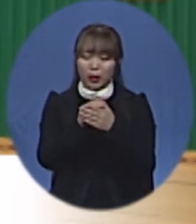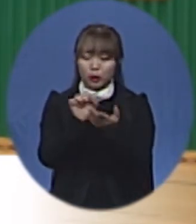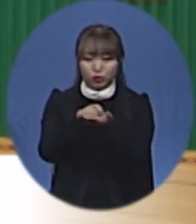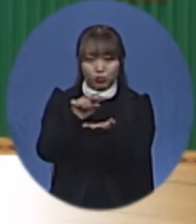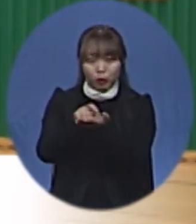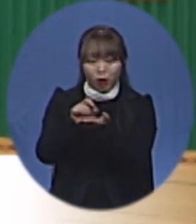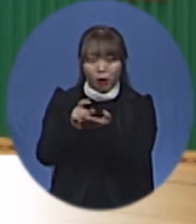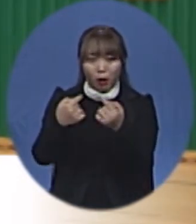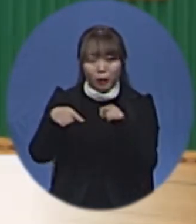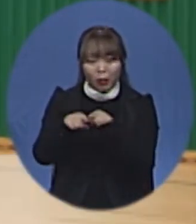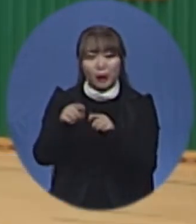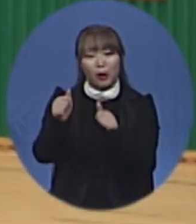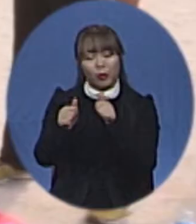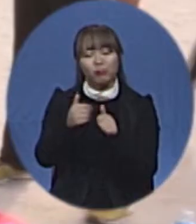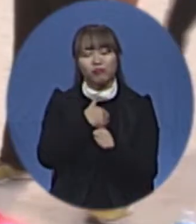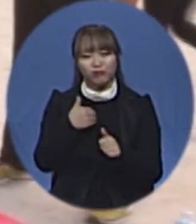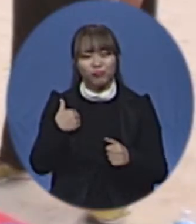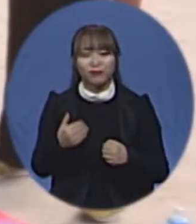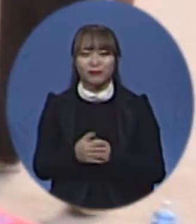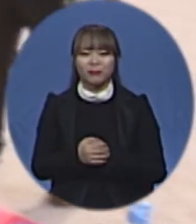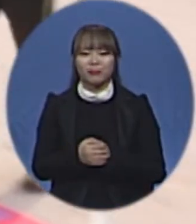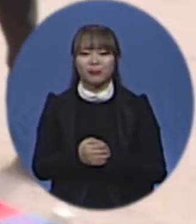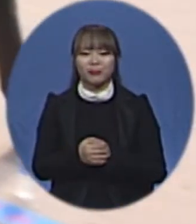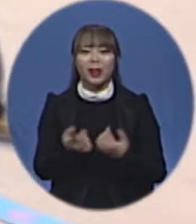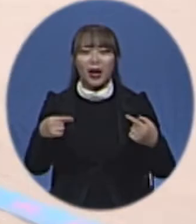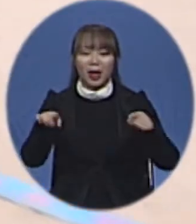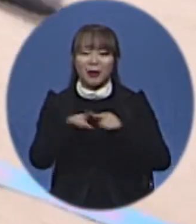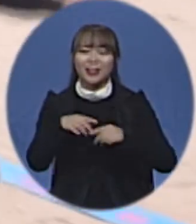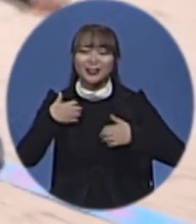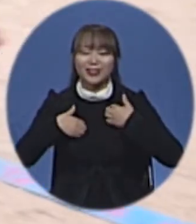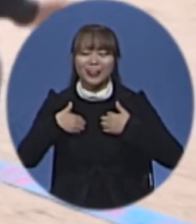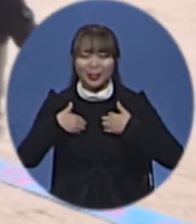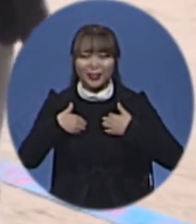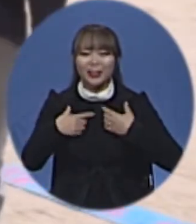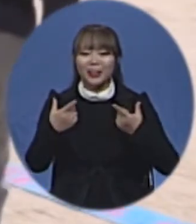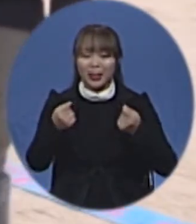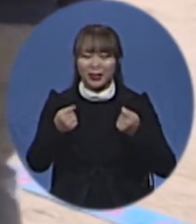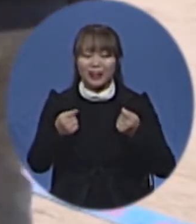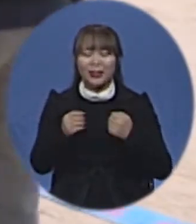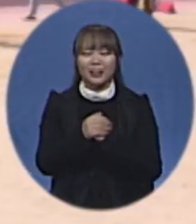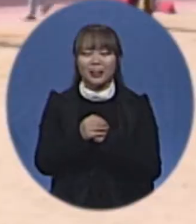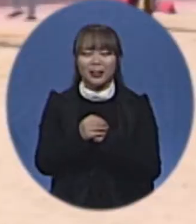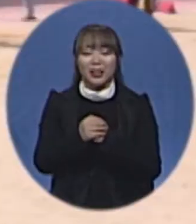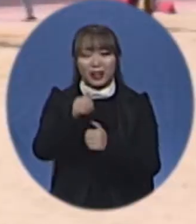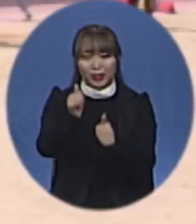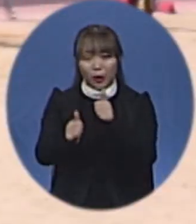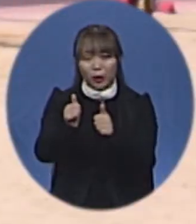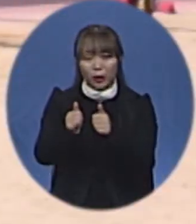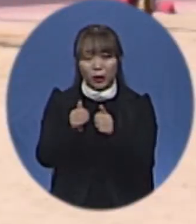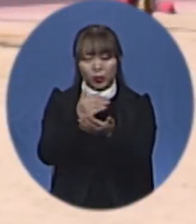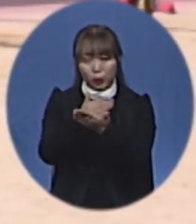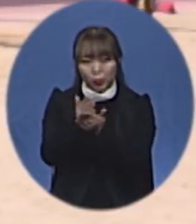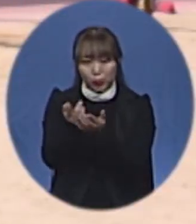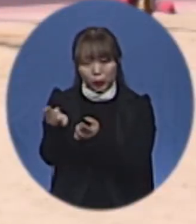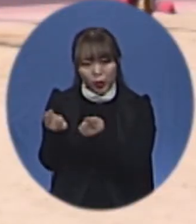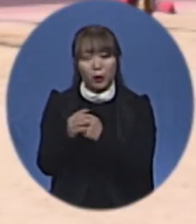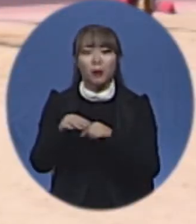같은 경기하면 돼요. 함께 즐길 수 있도록 경기 종목과 규칙을 조정했고